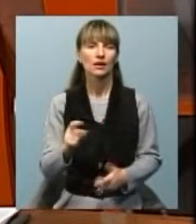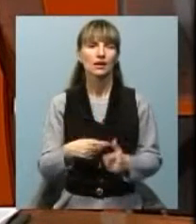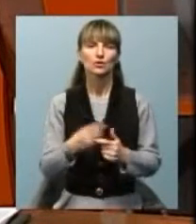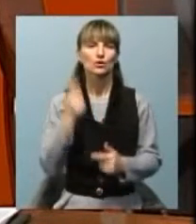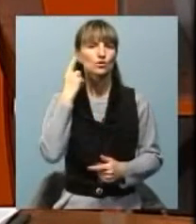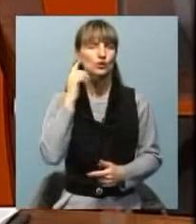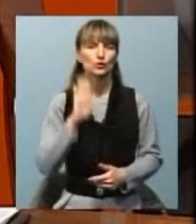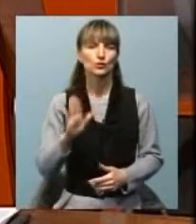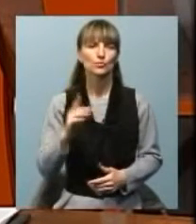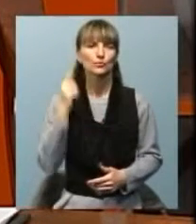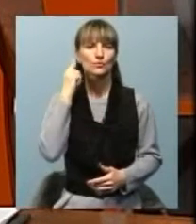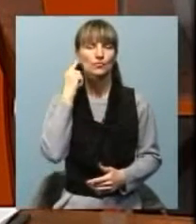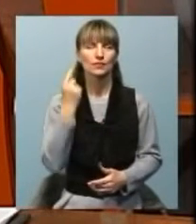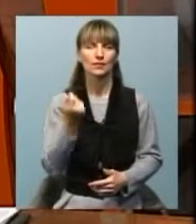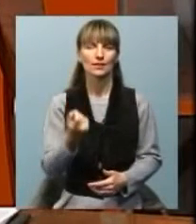чула?